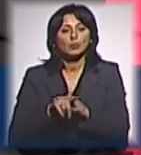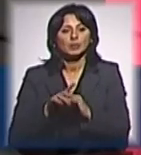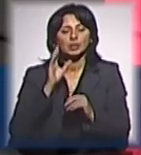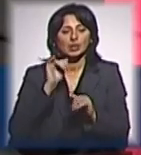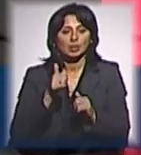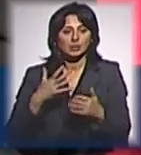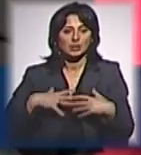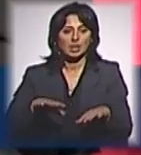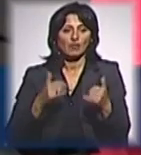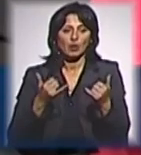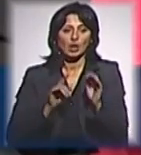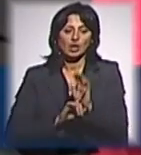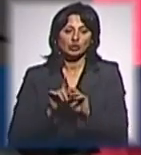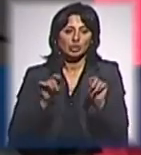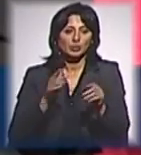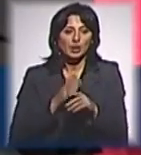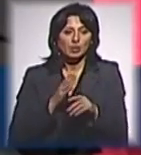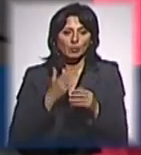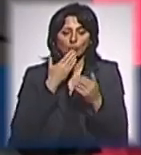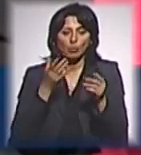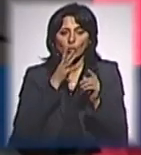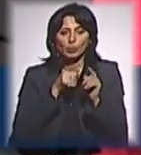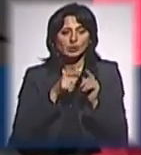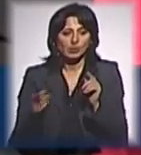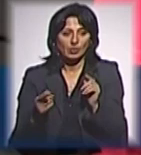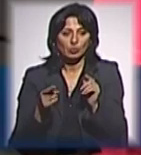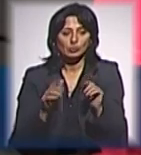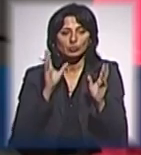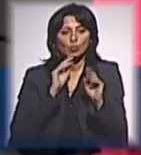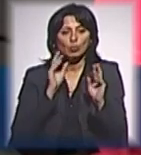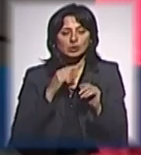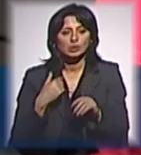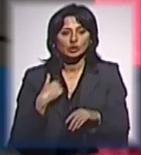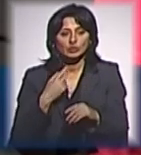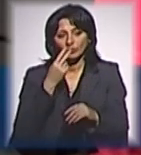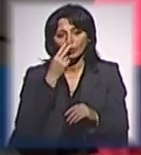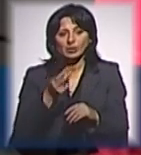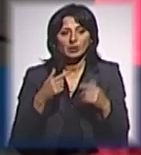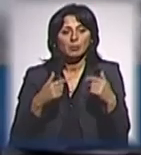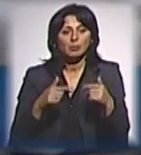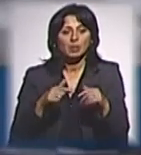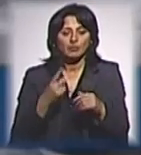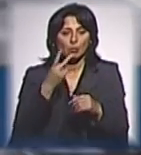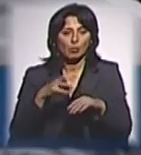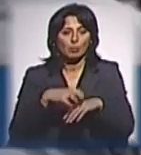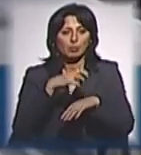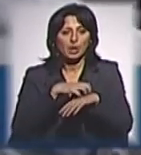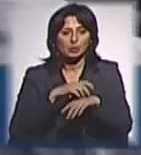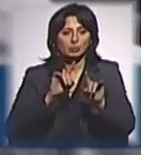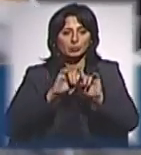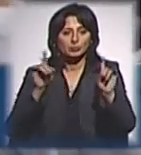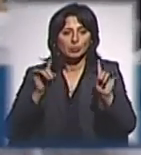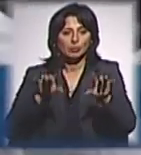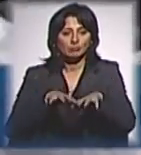რომელიც საქართველოში იყო შექმნილი ბოლო პერიოდის განმავლობაში, როდესაც ჩვენ ხედავდით პრაქტიკულად ორპარტიულ